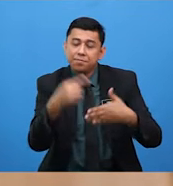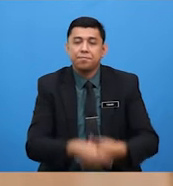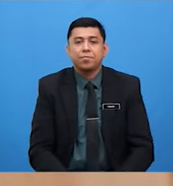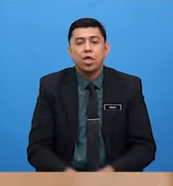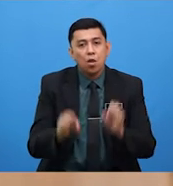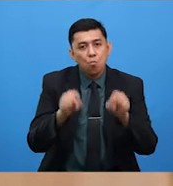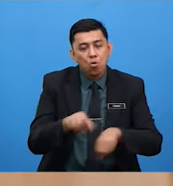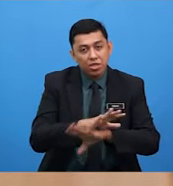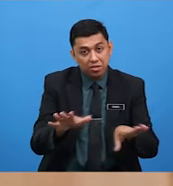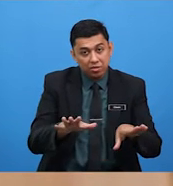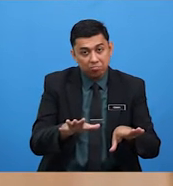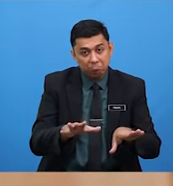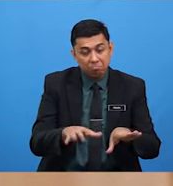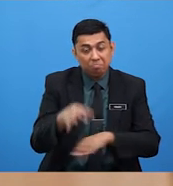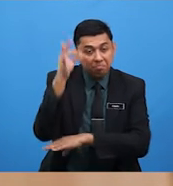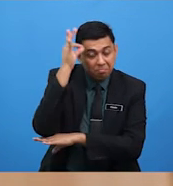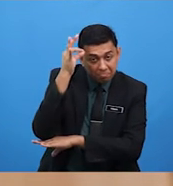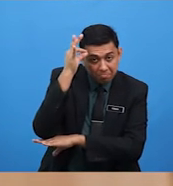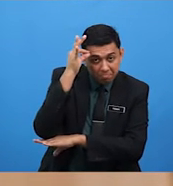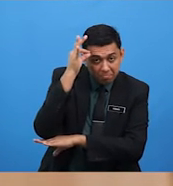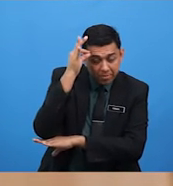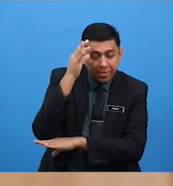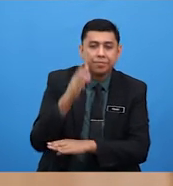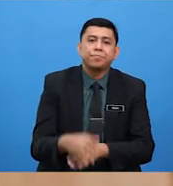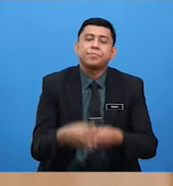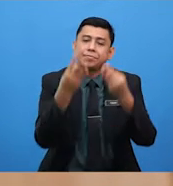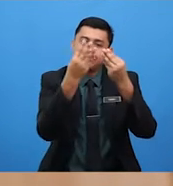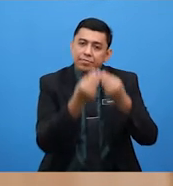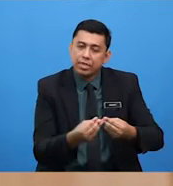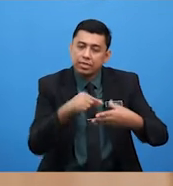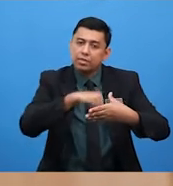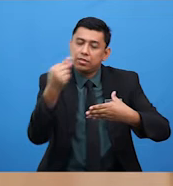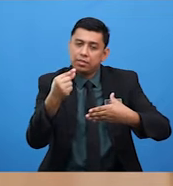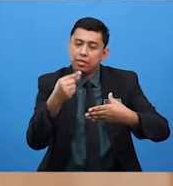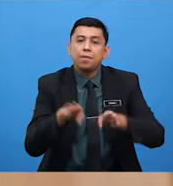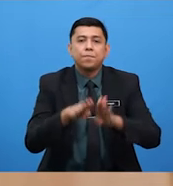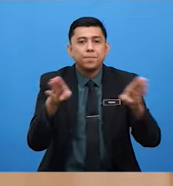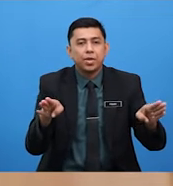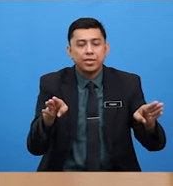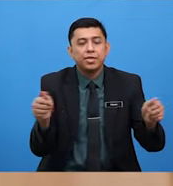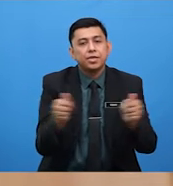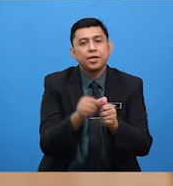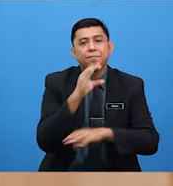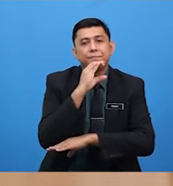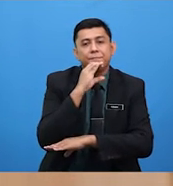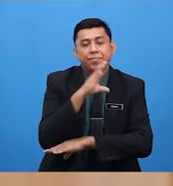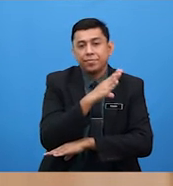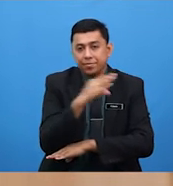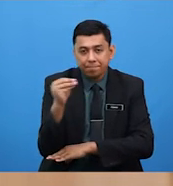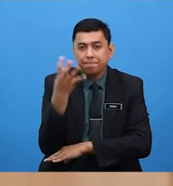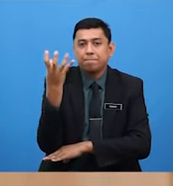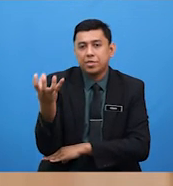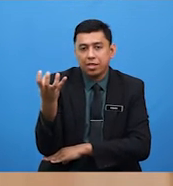Boleh tak murid-murid cuba ramalkan kadar resapan gas berbanding dengan cecair dan pepejal?